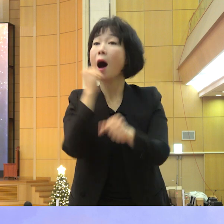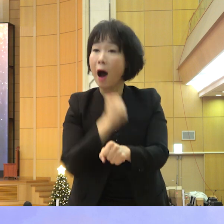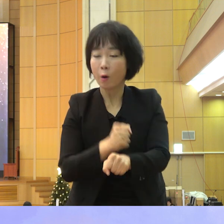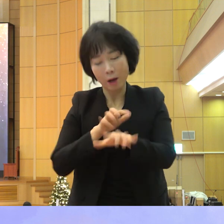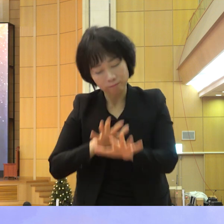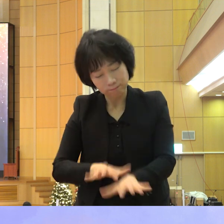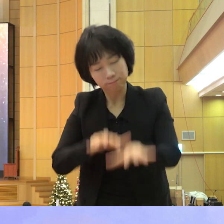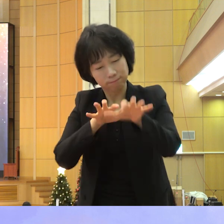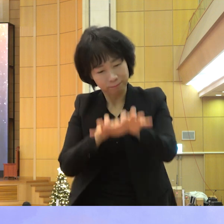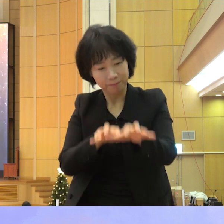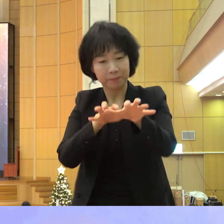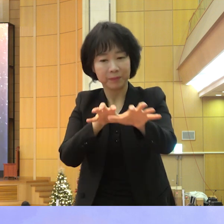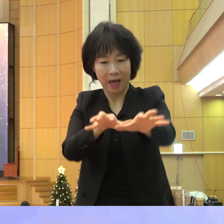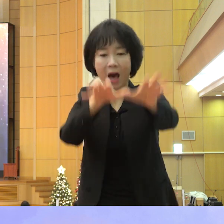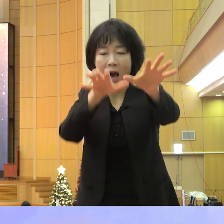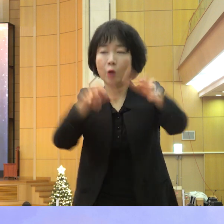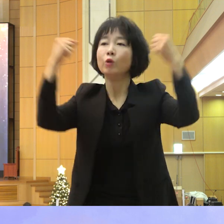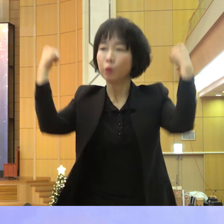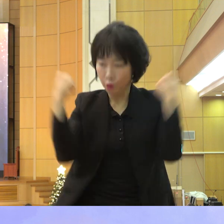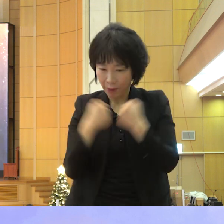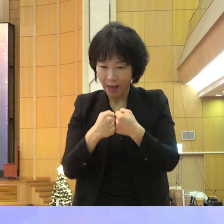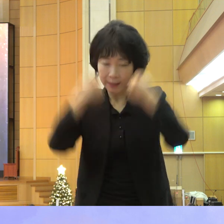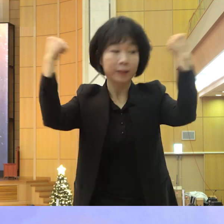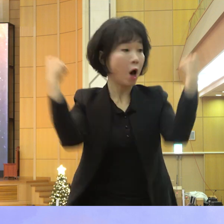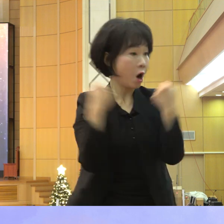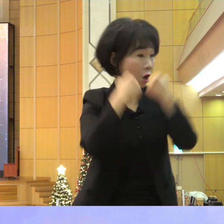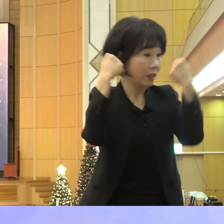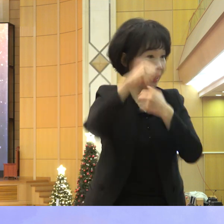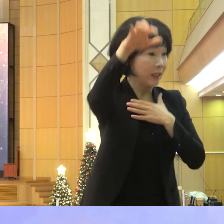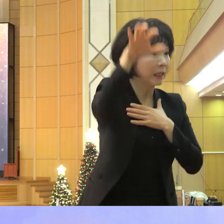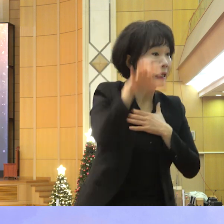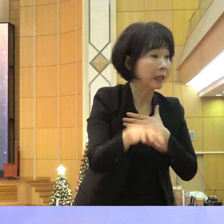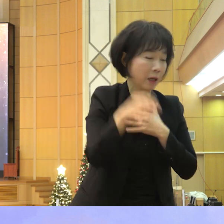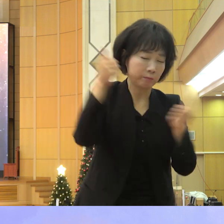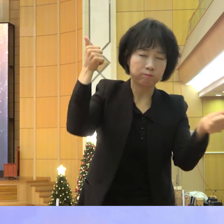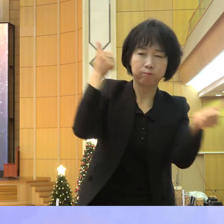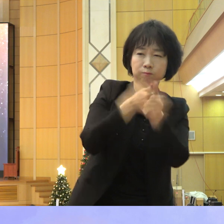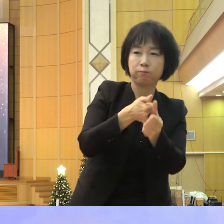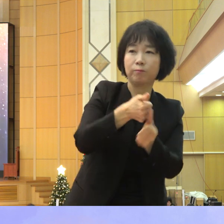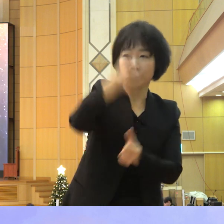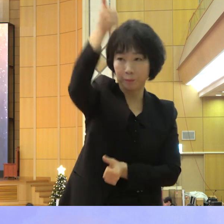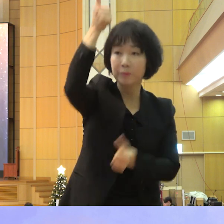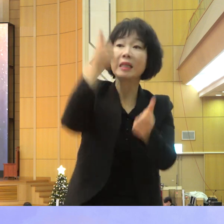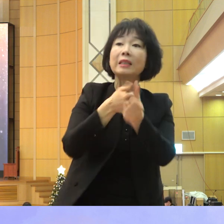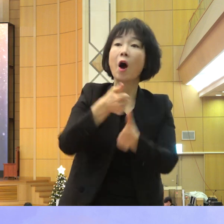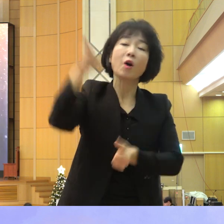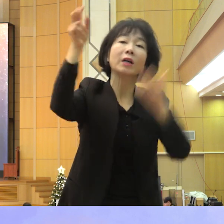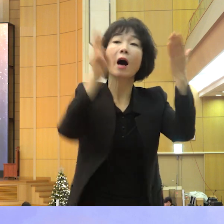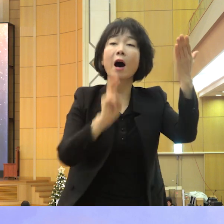노래하며 행진하여 싸움에서 이기고